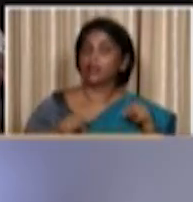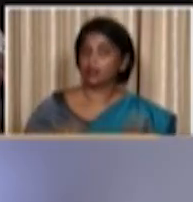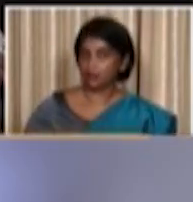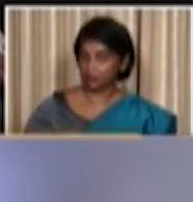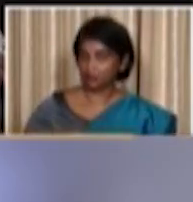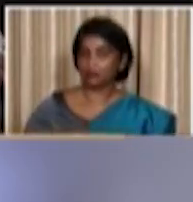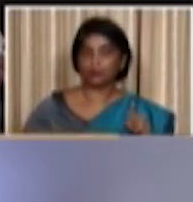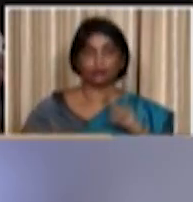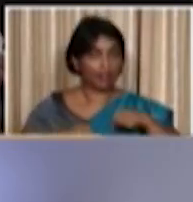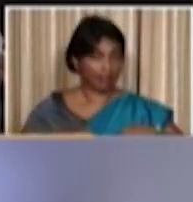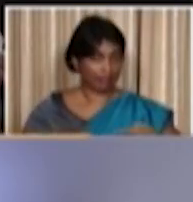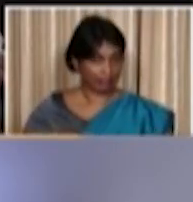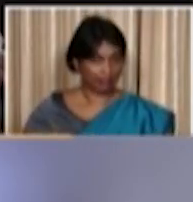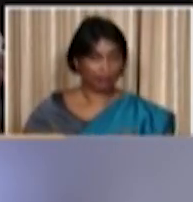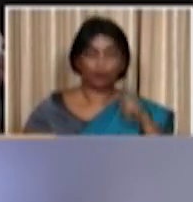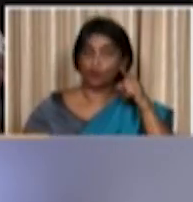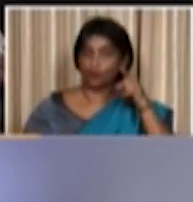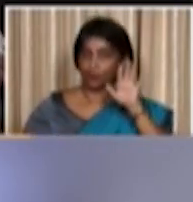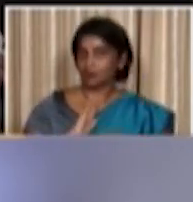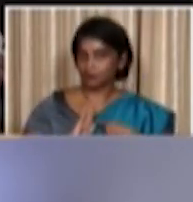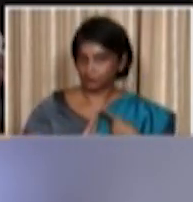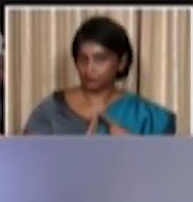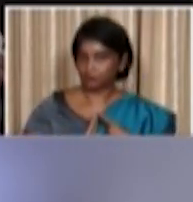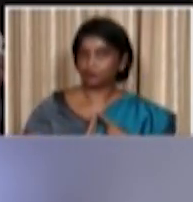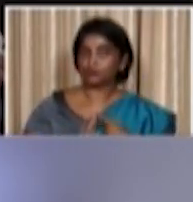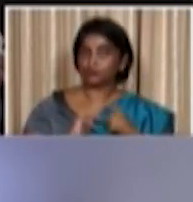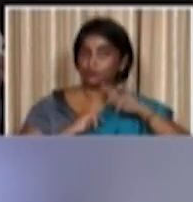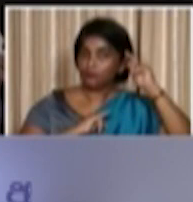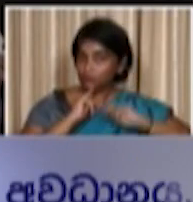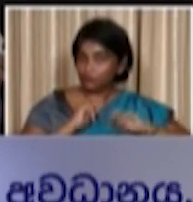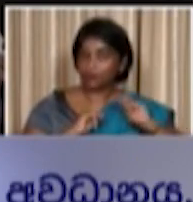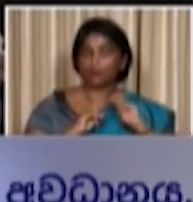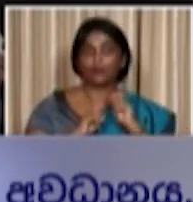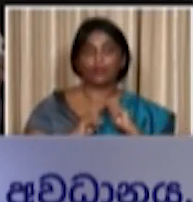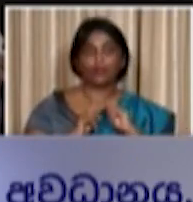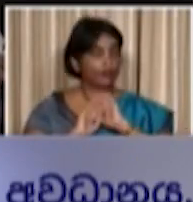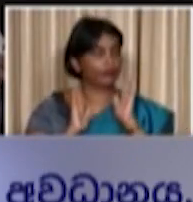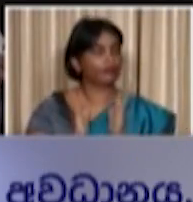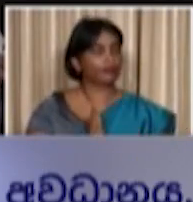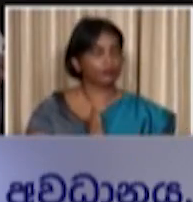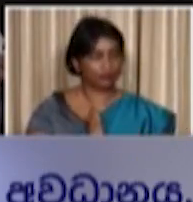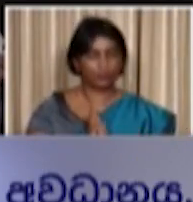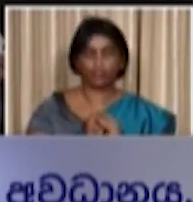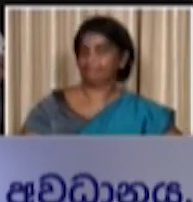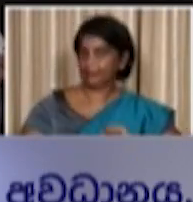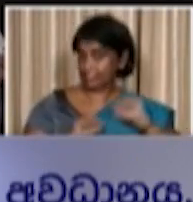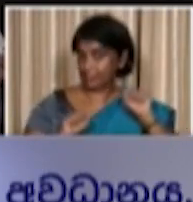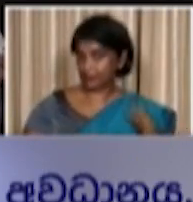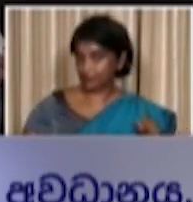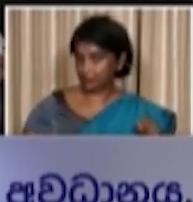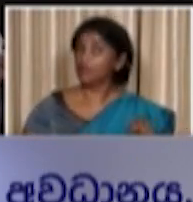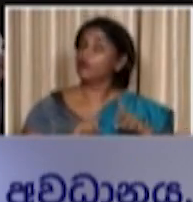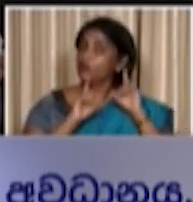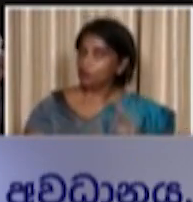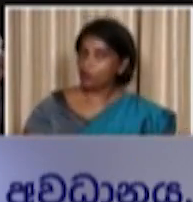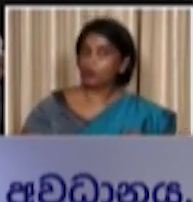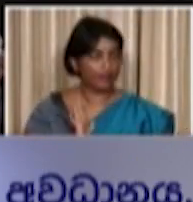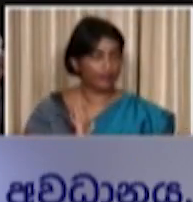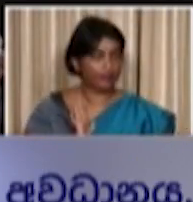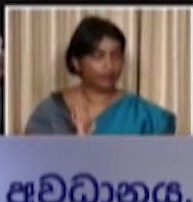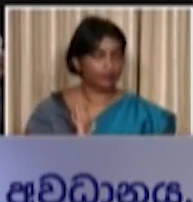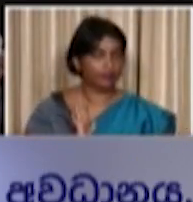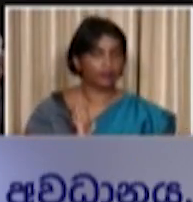අද මේ කතා කරන අද දවසේ ඔබතුමා දන්නවා ලංකාවේම විශ්වවිද්‍යාල අධ්‍යයන කාර්ය මණ්ඩල සේවයෙන් ඉවත් වෙලා තියෙනවා. ඒ වගේම උසස්